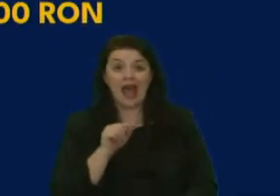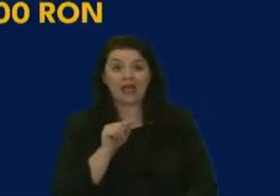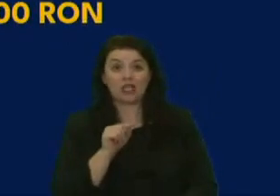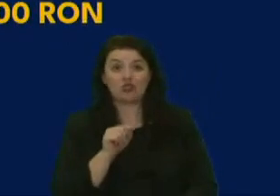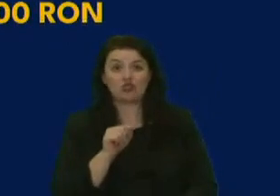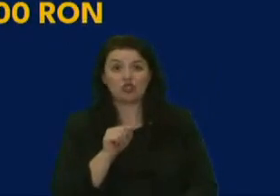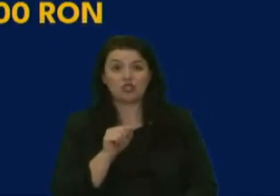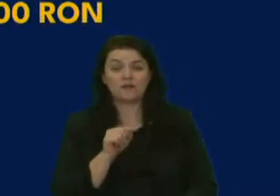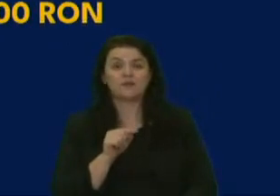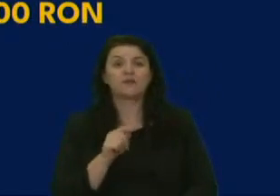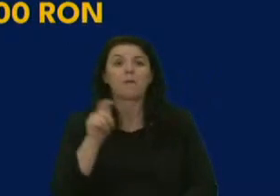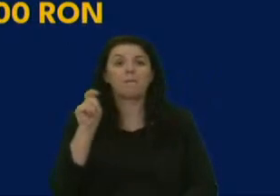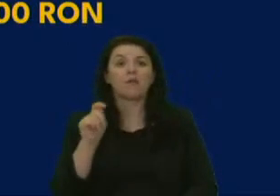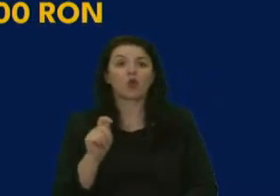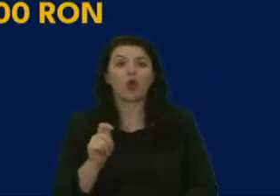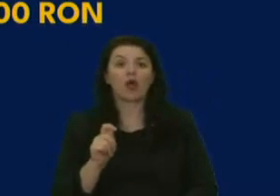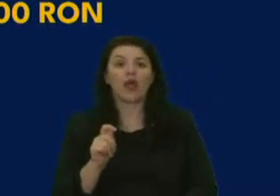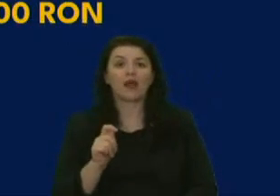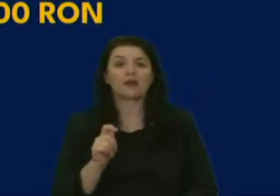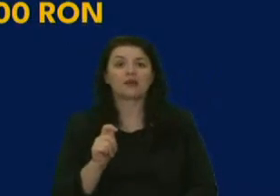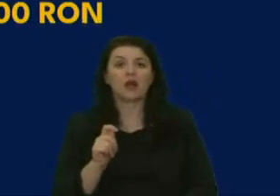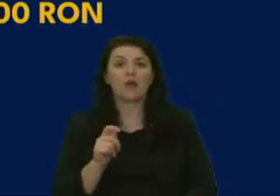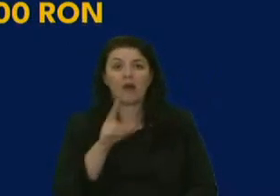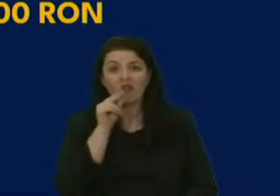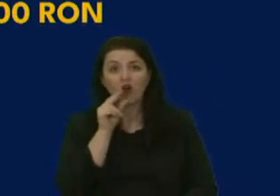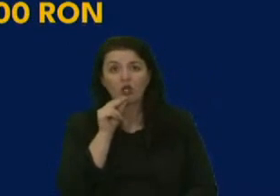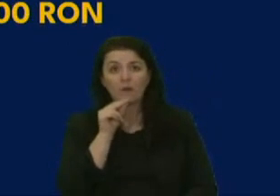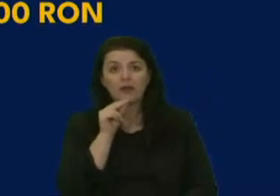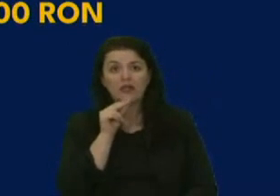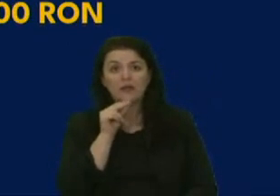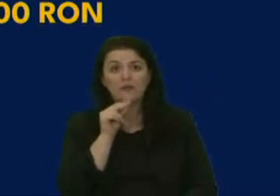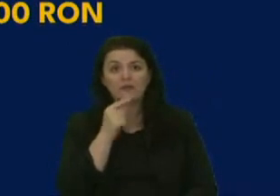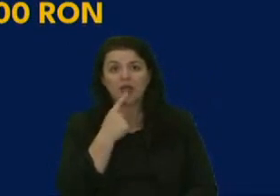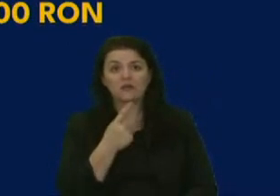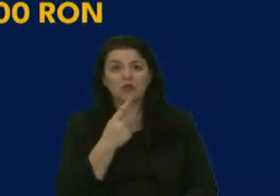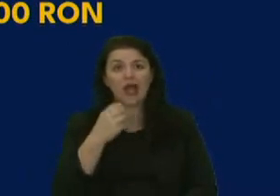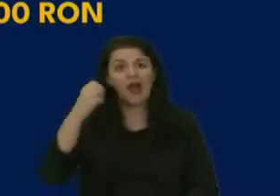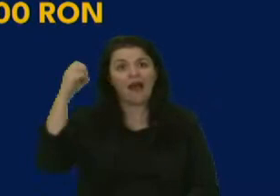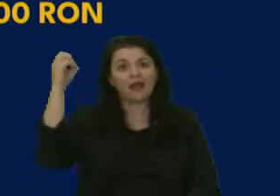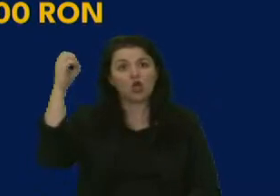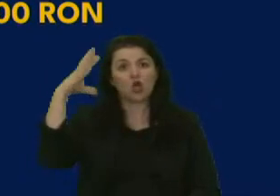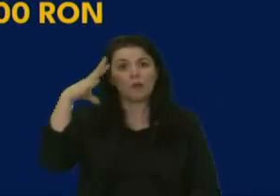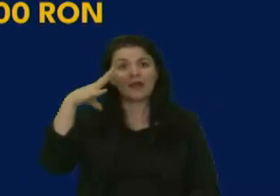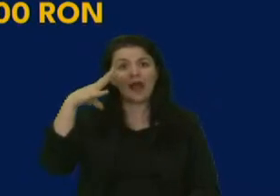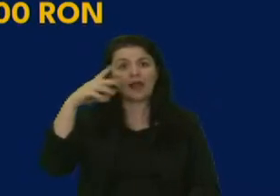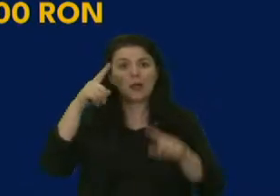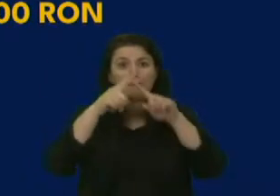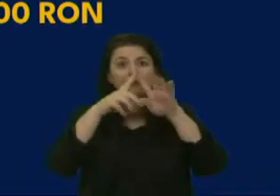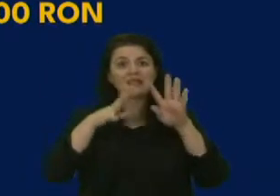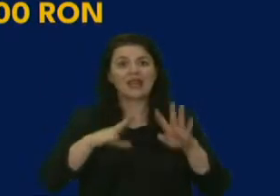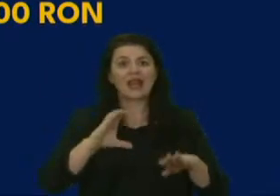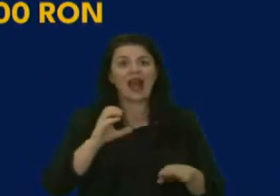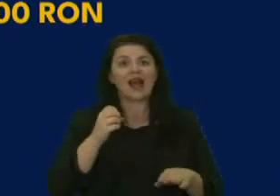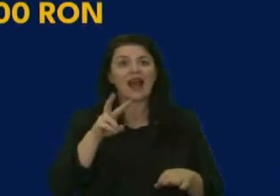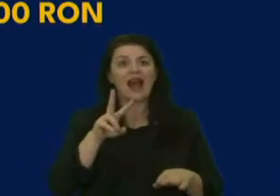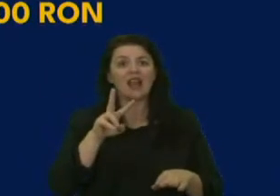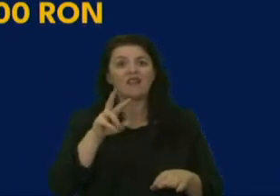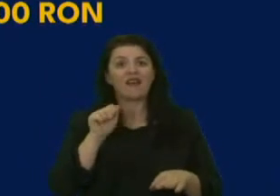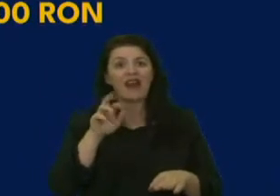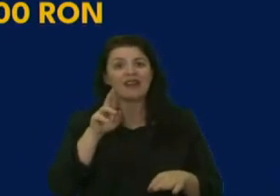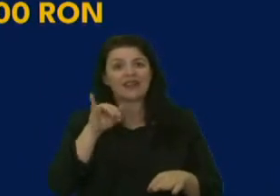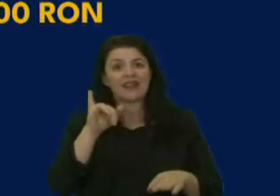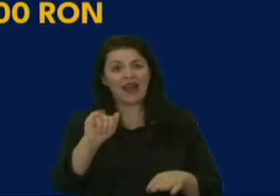aveți câteva proiecte despre care am mai vorbit aș sublinia iluminatul arhitectural de la Biserica repet calvaria un